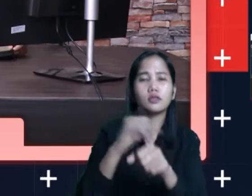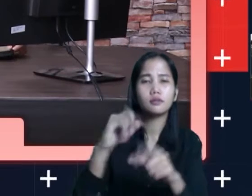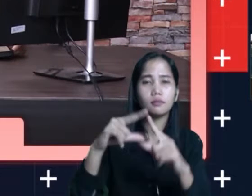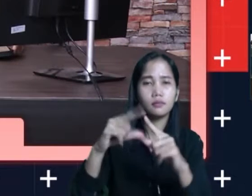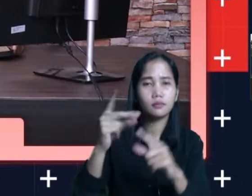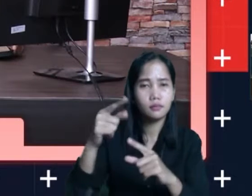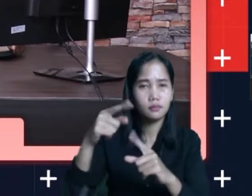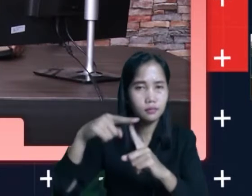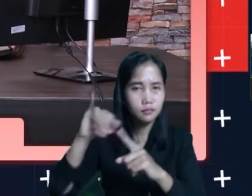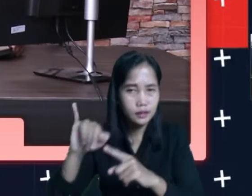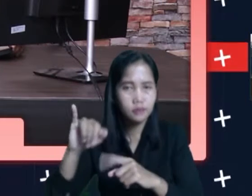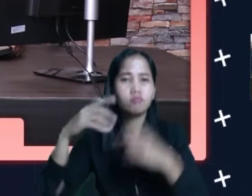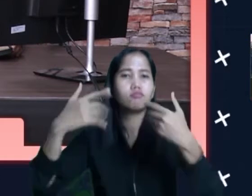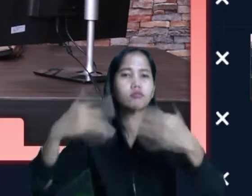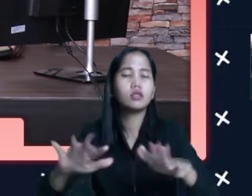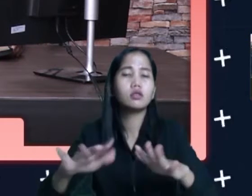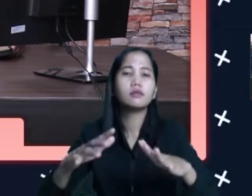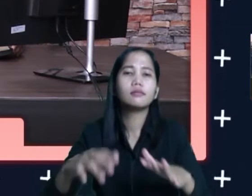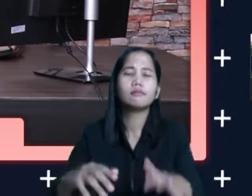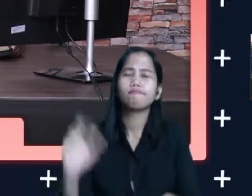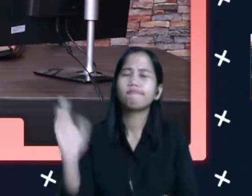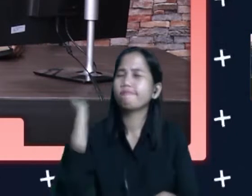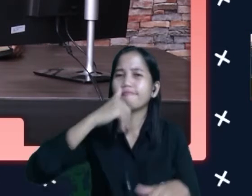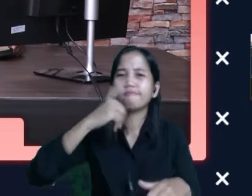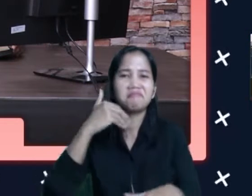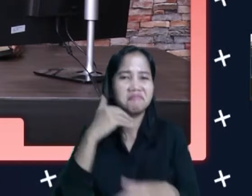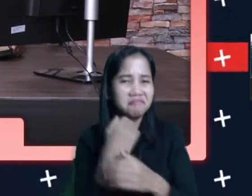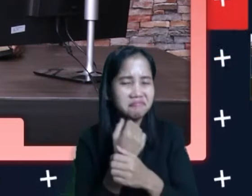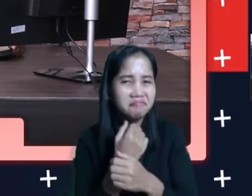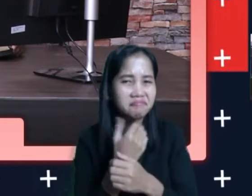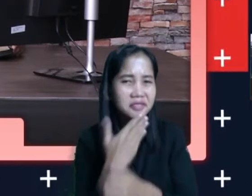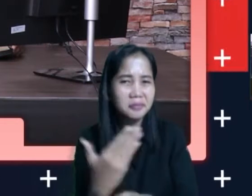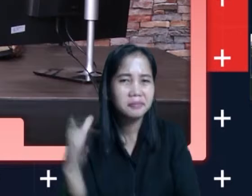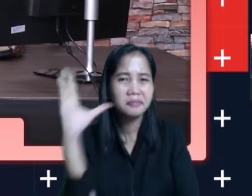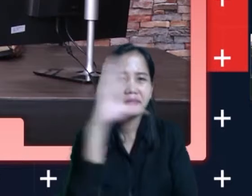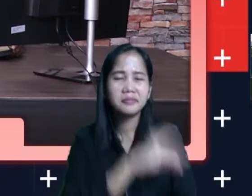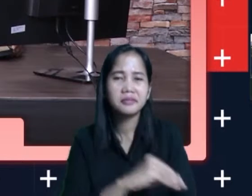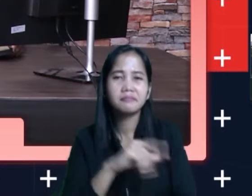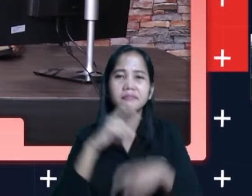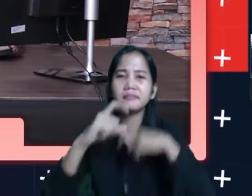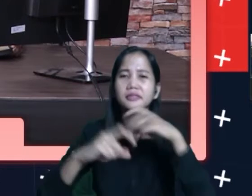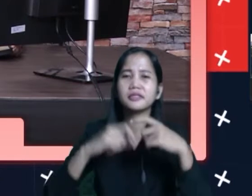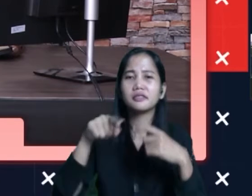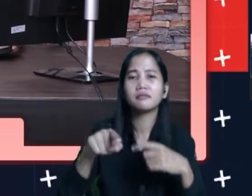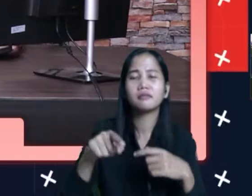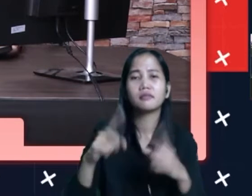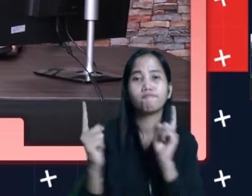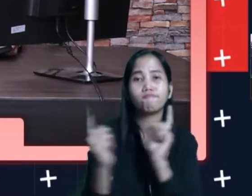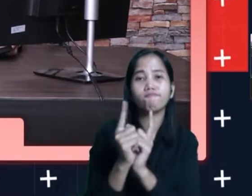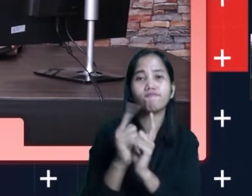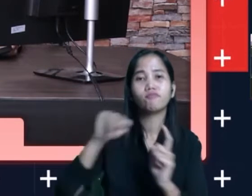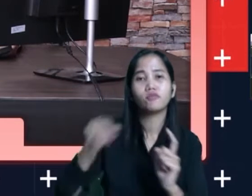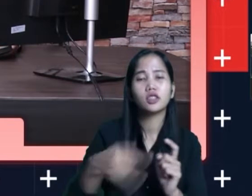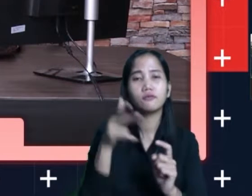mohon penjelasan Filipi 2 ayat 12, Efesus 2 ayat 8-9, keselamatan kan bukan hasil